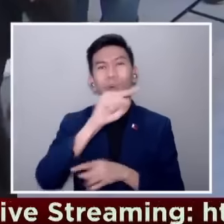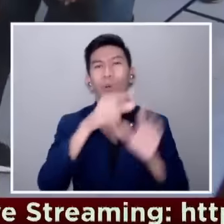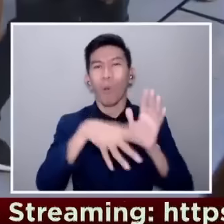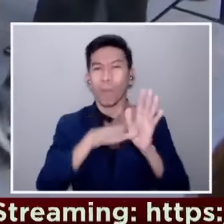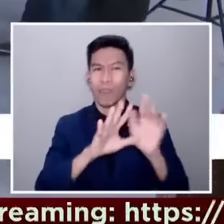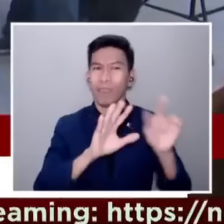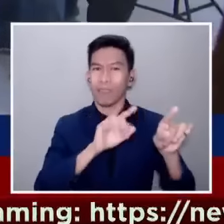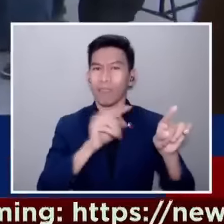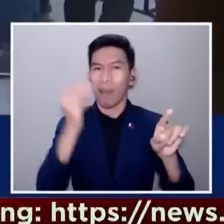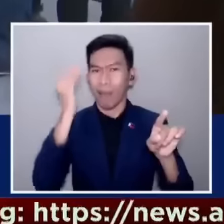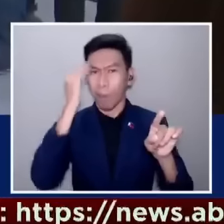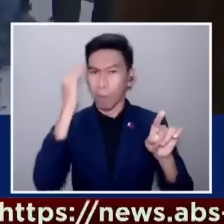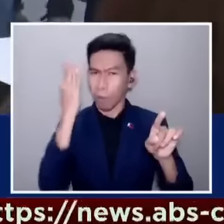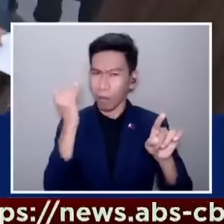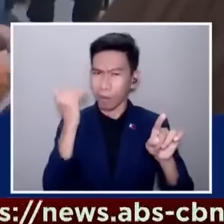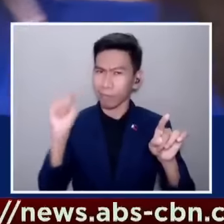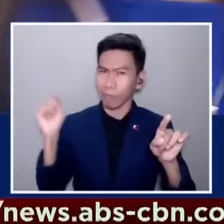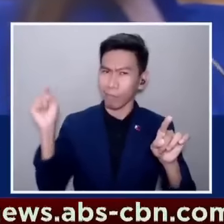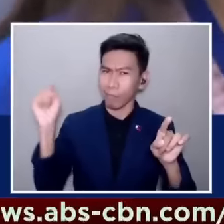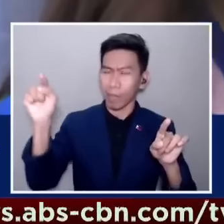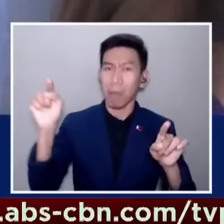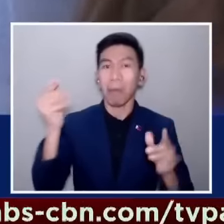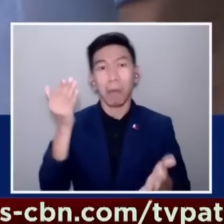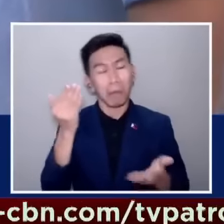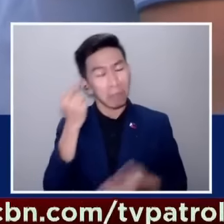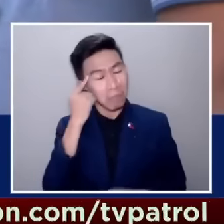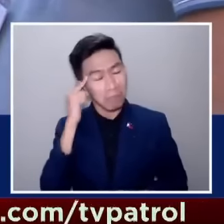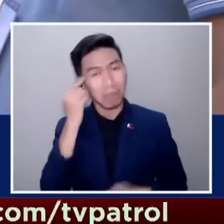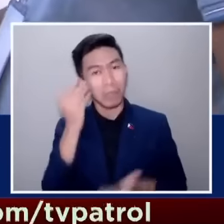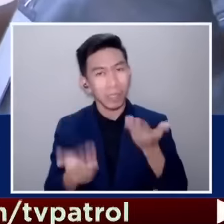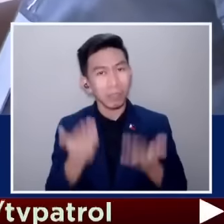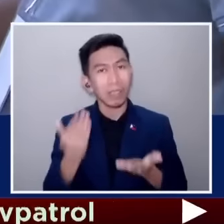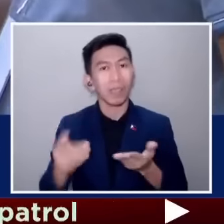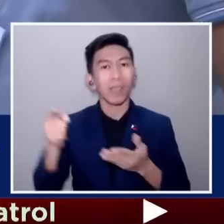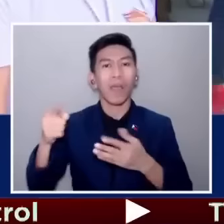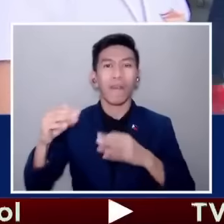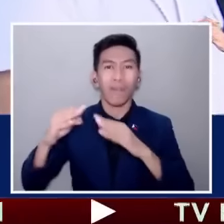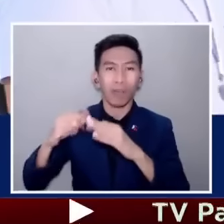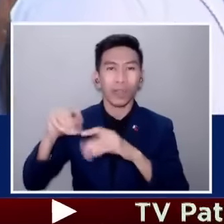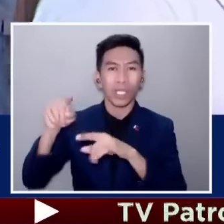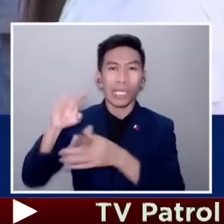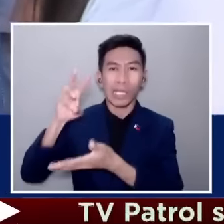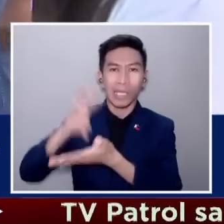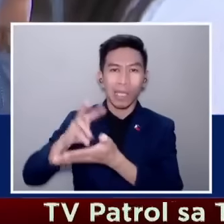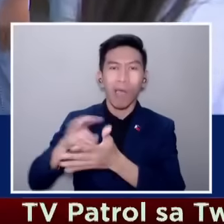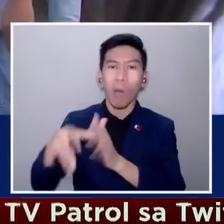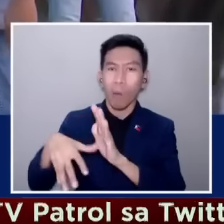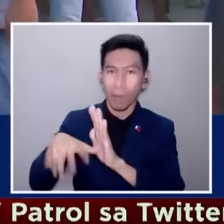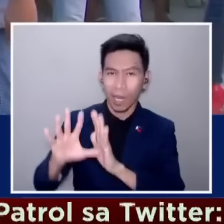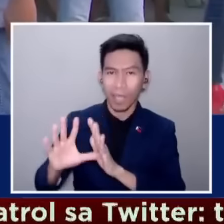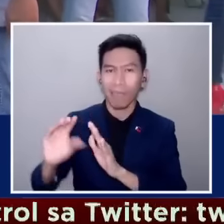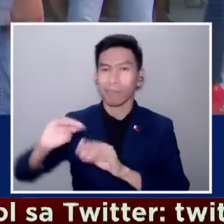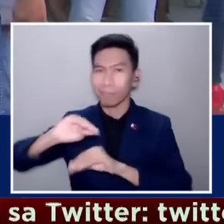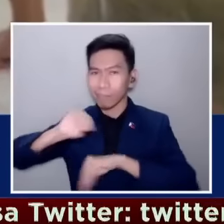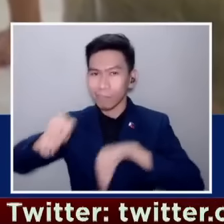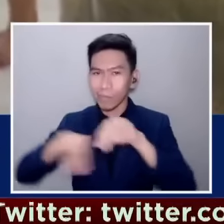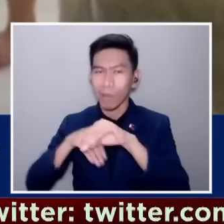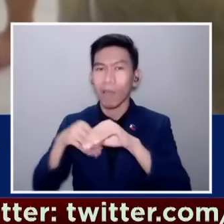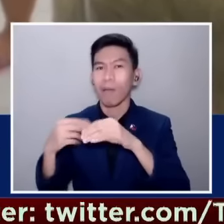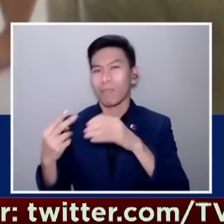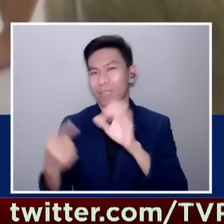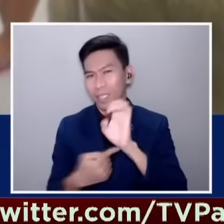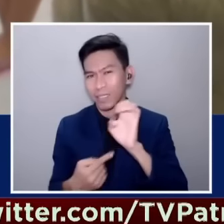ngayon ay baka doon yung warehouse ng Comelec Election and Action Center na rumiresponde dito dahil sa aberya,